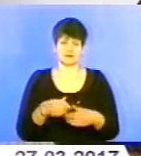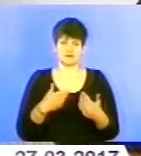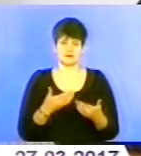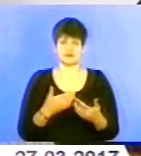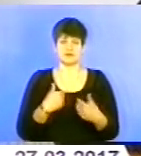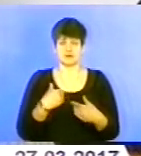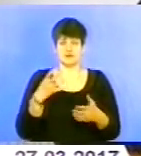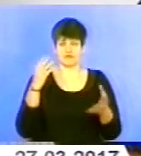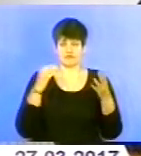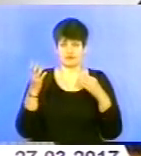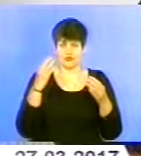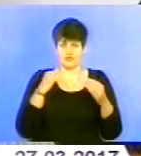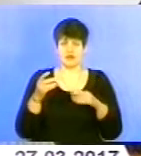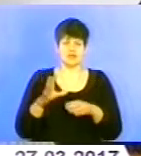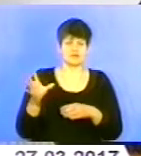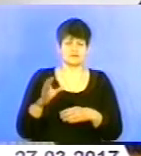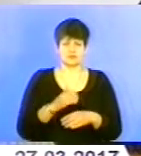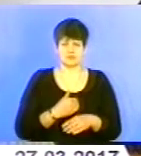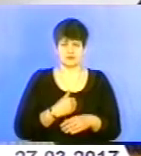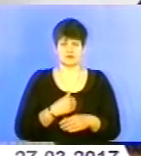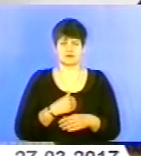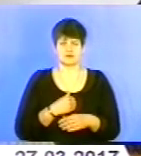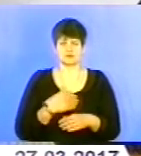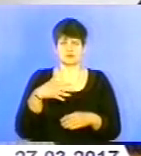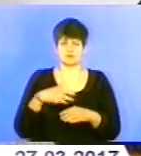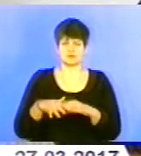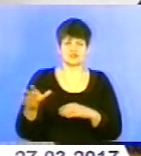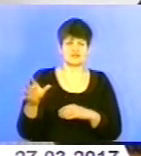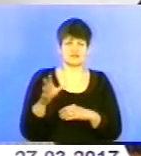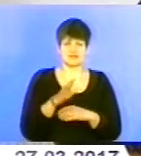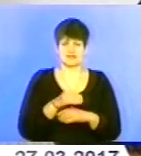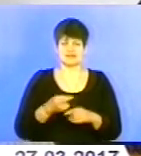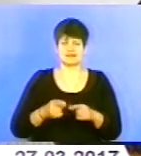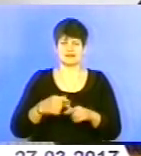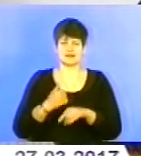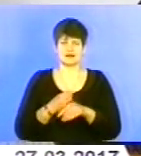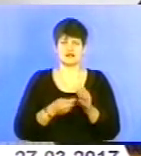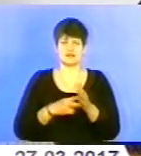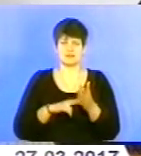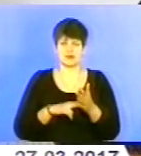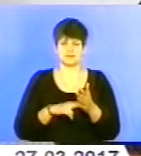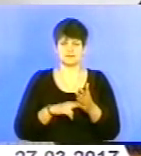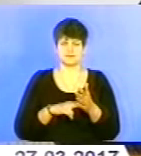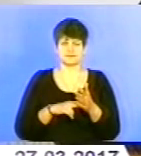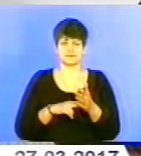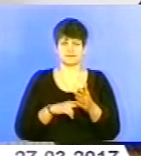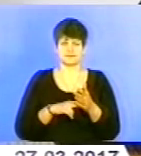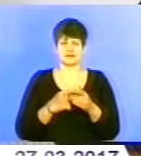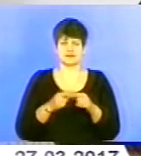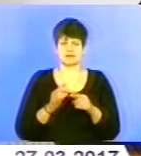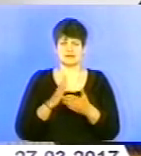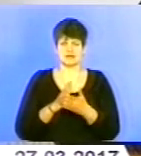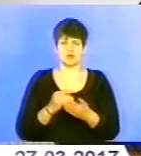максимально врахували ці побажання, ми пішли на зустріч всім, і цей генеральний план – це є